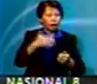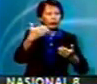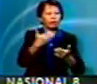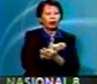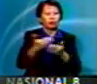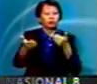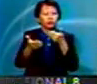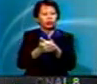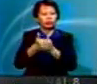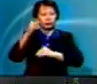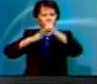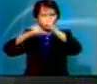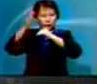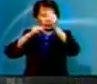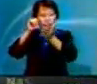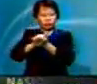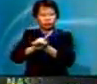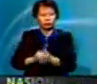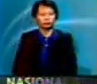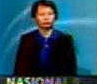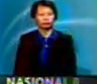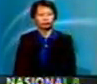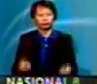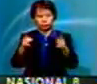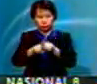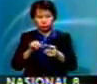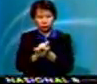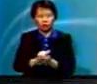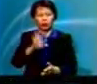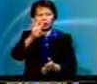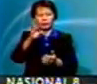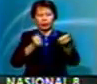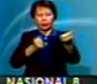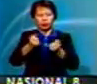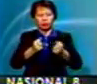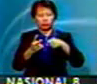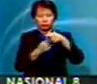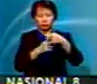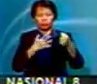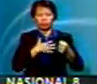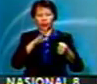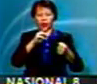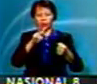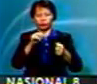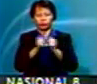sahaja sampai di bangunan berkenaan. Dalam kejadian itu, 4 kereta termasuk Pro2 Myvi milik Miss Tan remuk